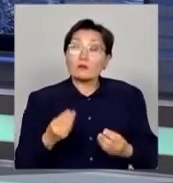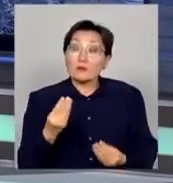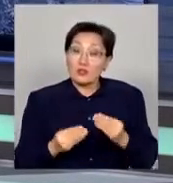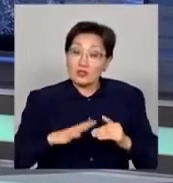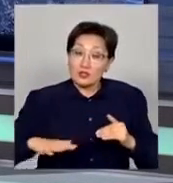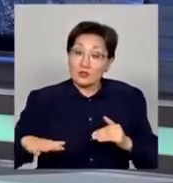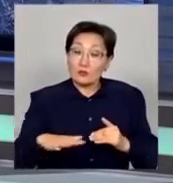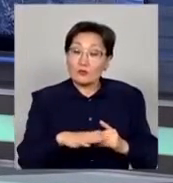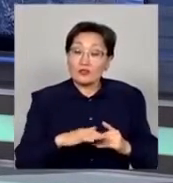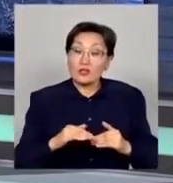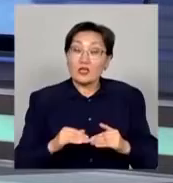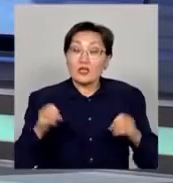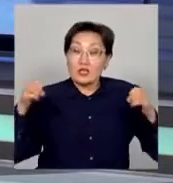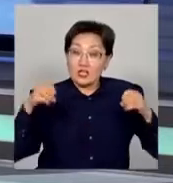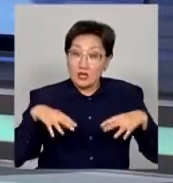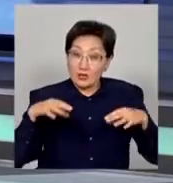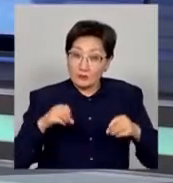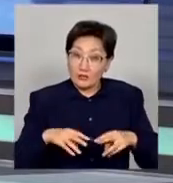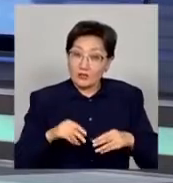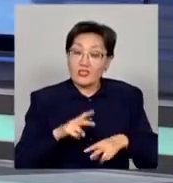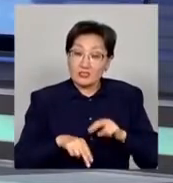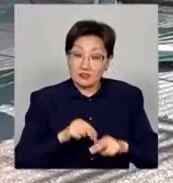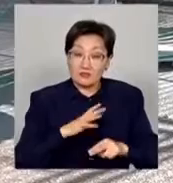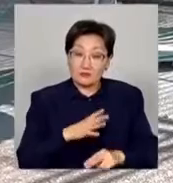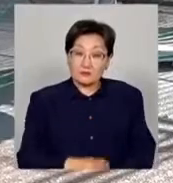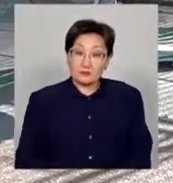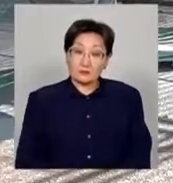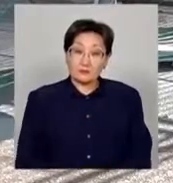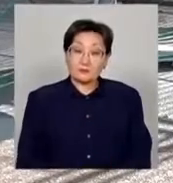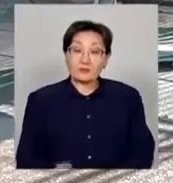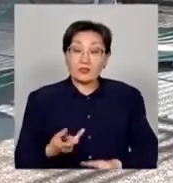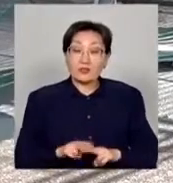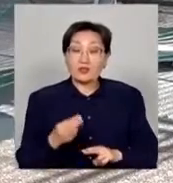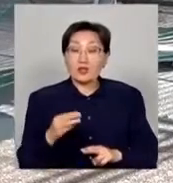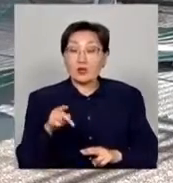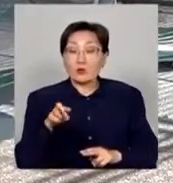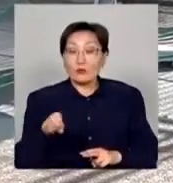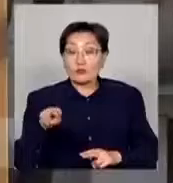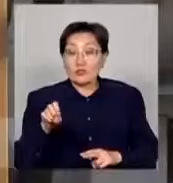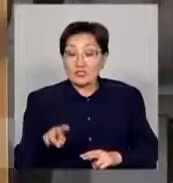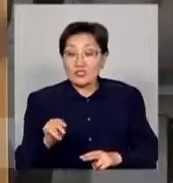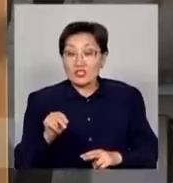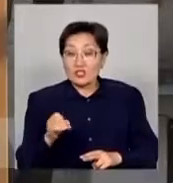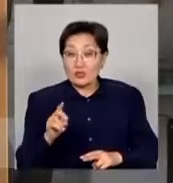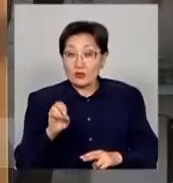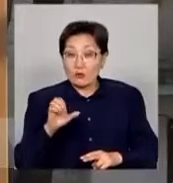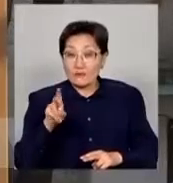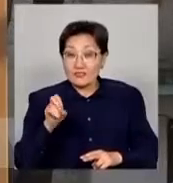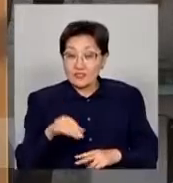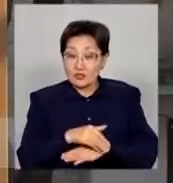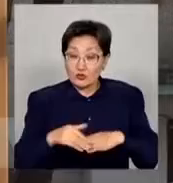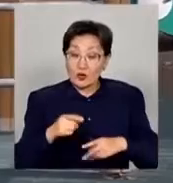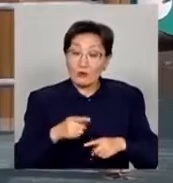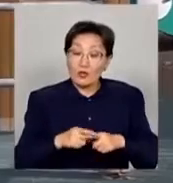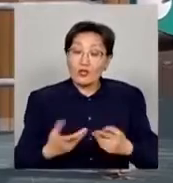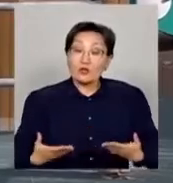скверлер орнатылып, жарық бағандары пайда болған. Бұл Шагабудин мен Чайковский көшелері бойында орналасқан тұрғын